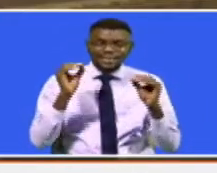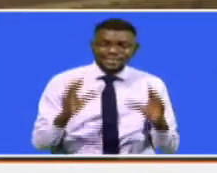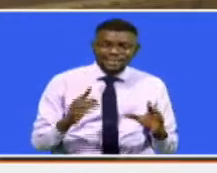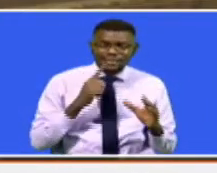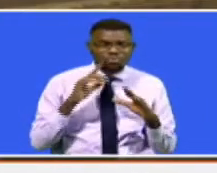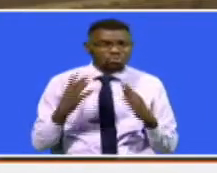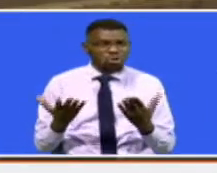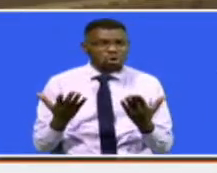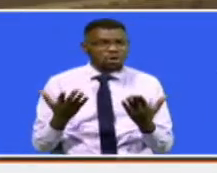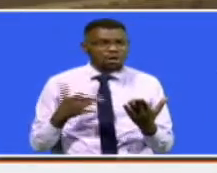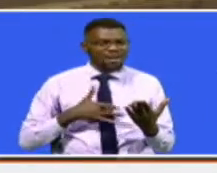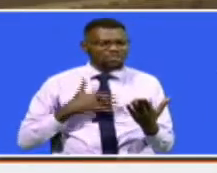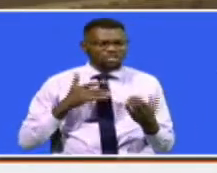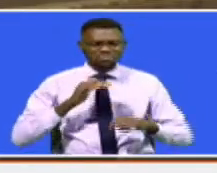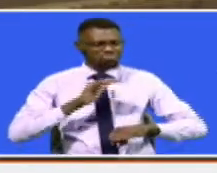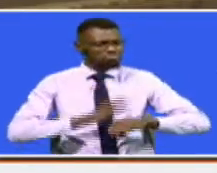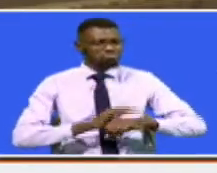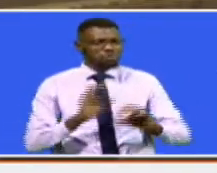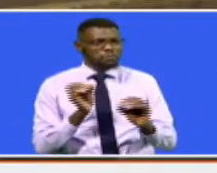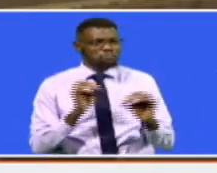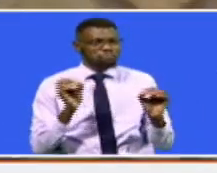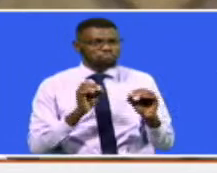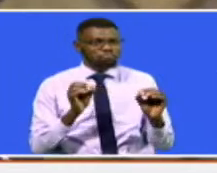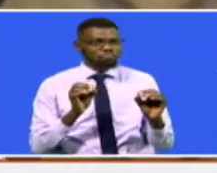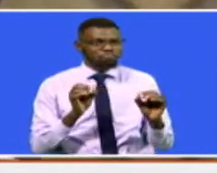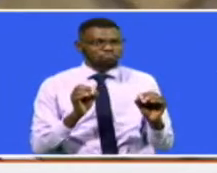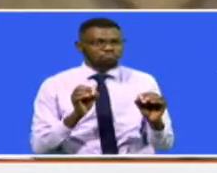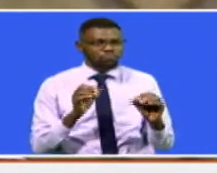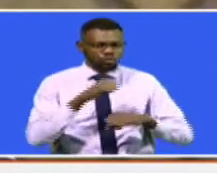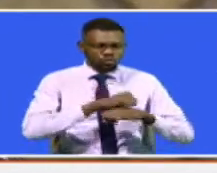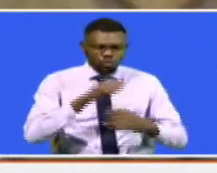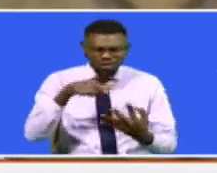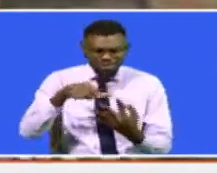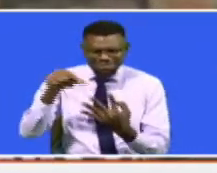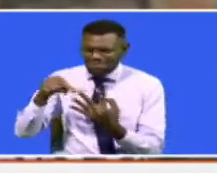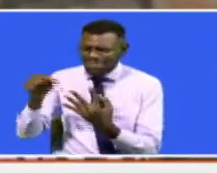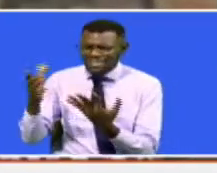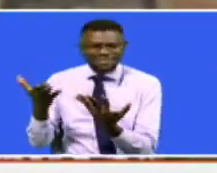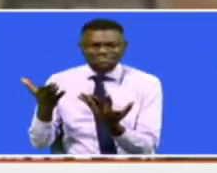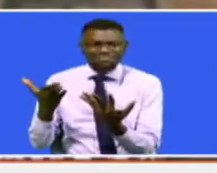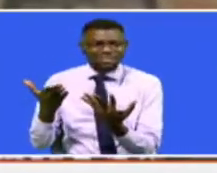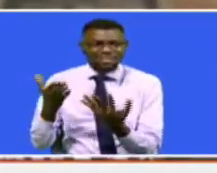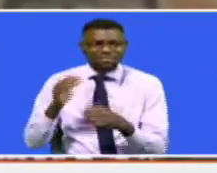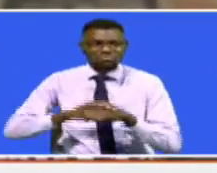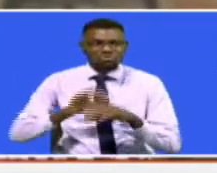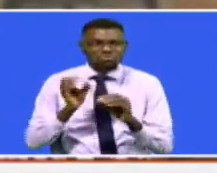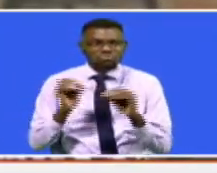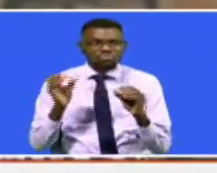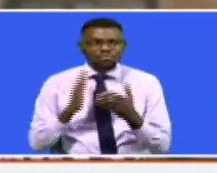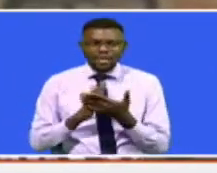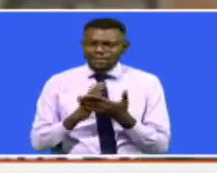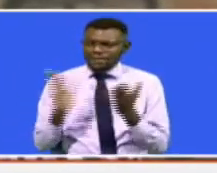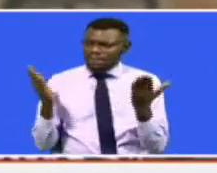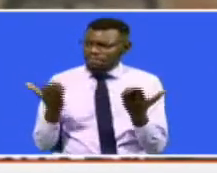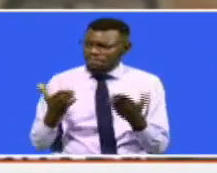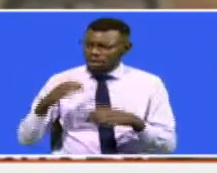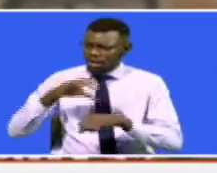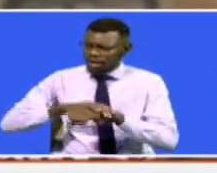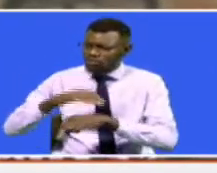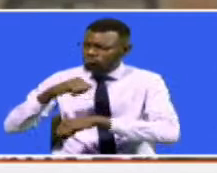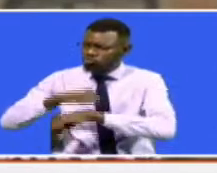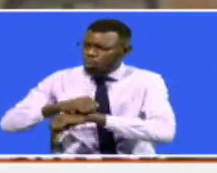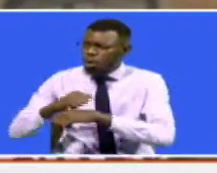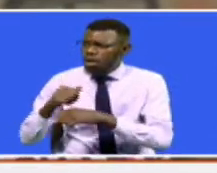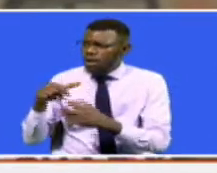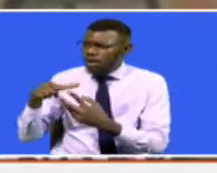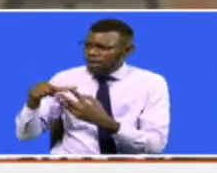anasema hajaridhishwa na uteuzi wa shule za baadhi ya watahiniwa wake kujiunga nazo. Some of them have not got the schools of their